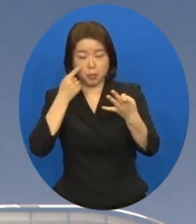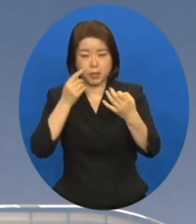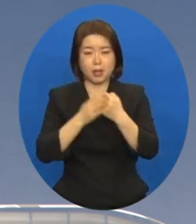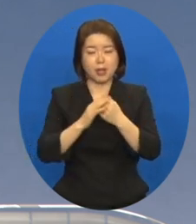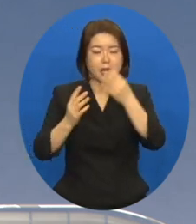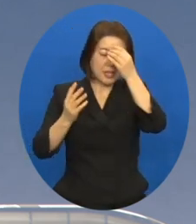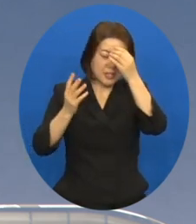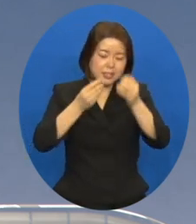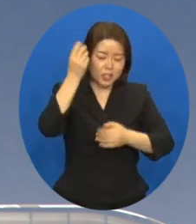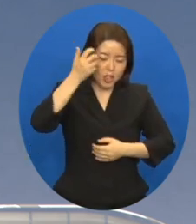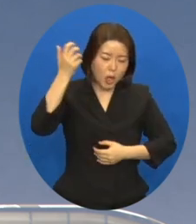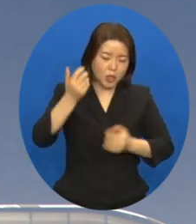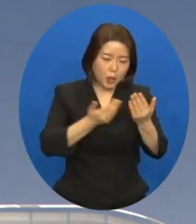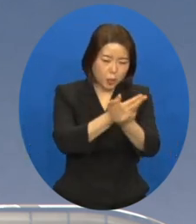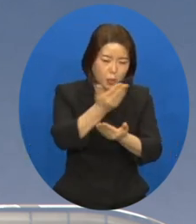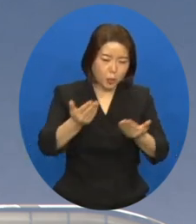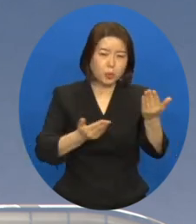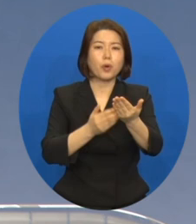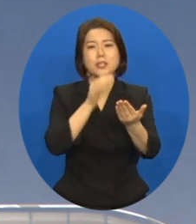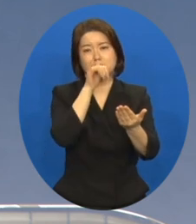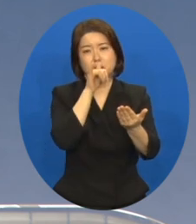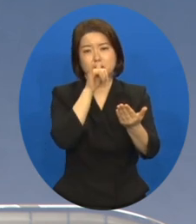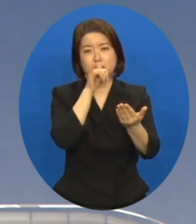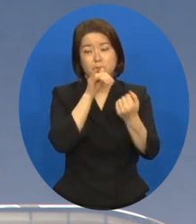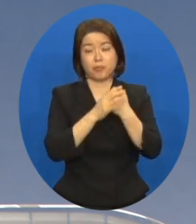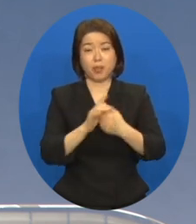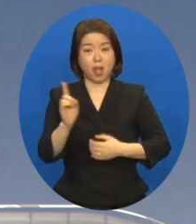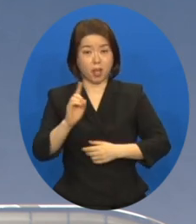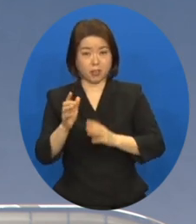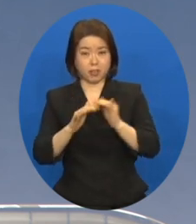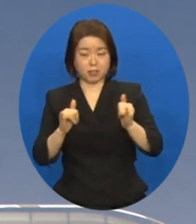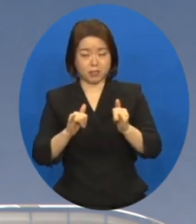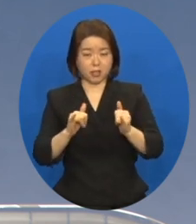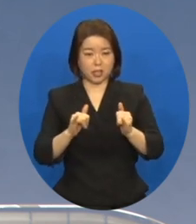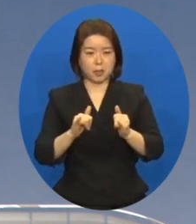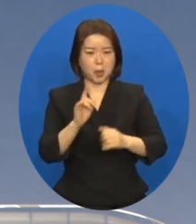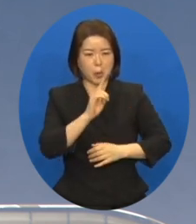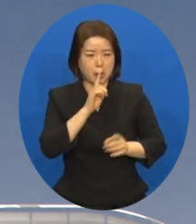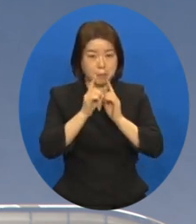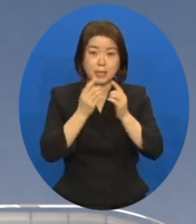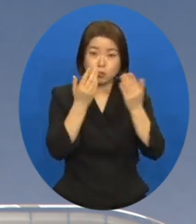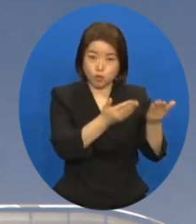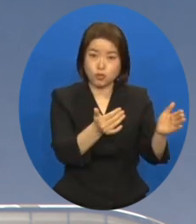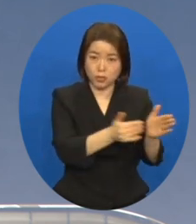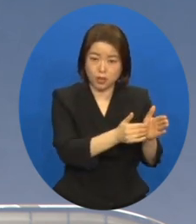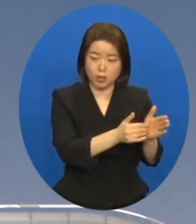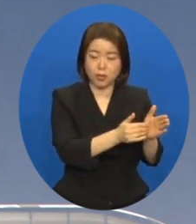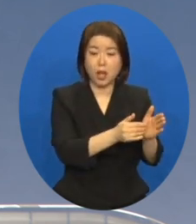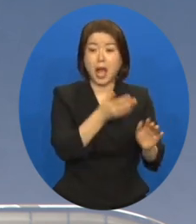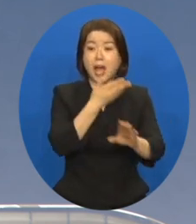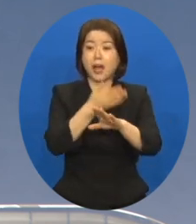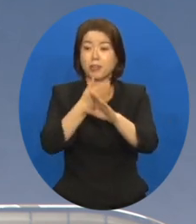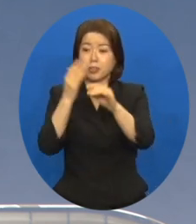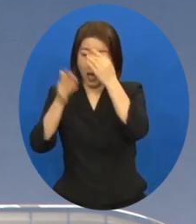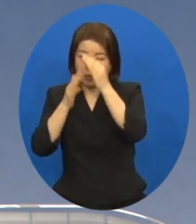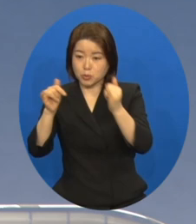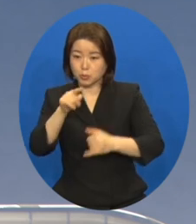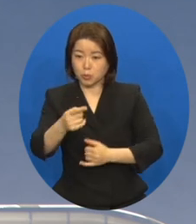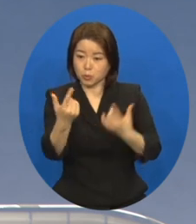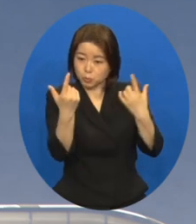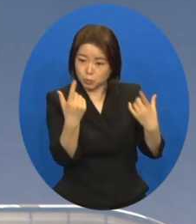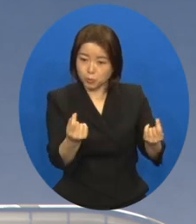있다고 그랬습니다. 어떤 사람에게 성령께서 어떤 말씀을 주셨다면 다른 성도들에게도